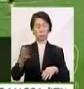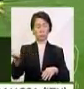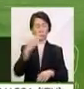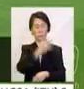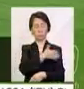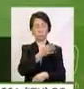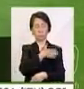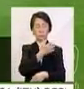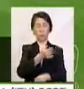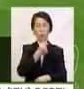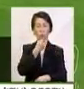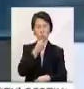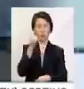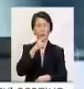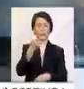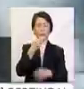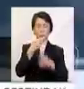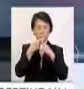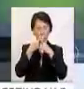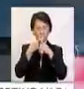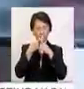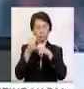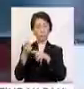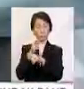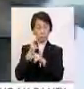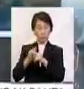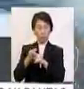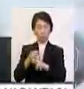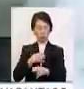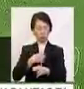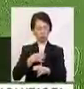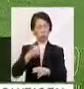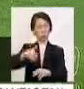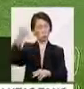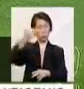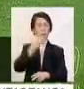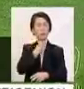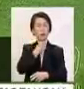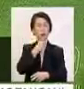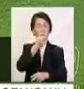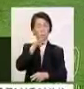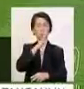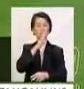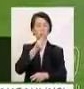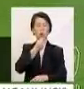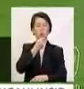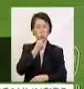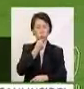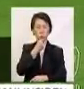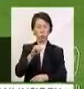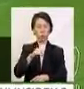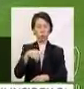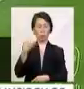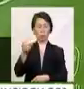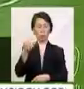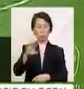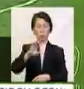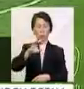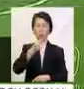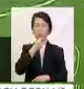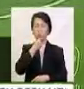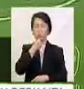berpengalaman negara yang enggan namanya didedahkan. Mempertikai kemenangan Perak apabila mengatakan pengandai perlawanan Suresh